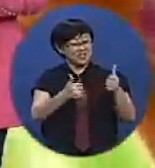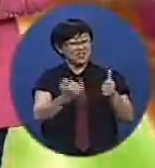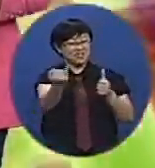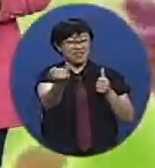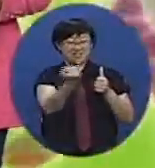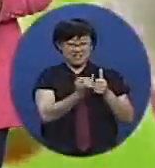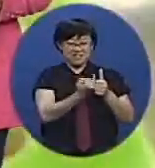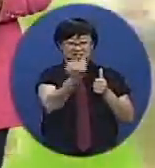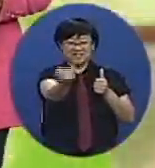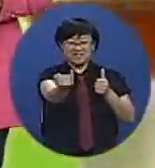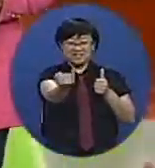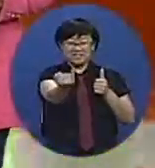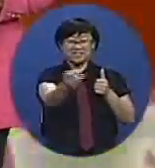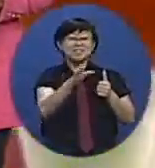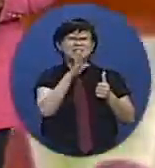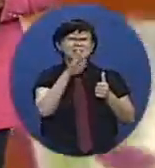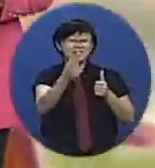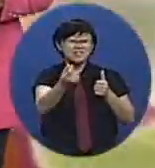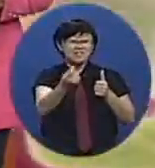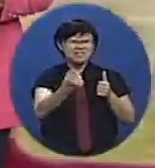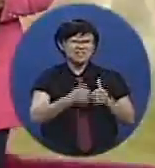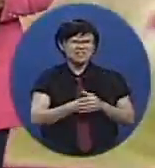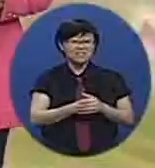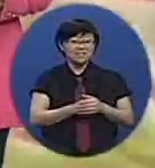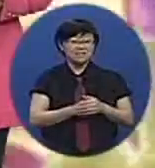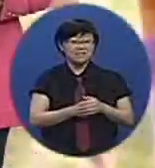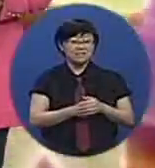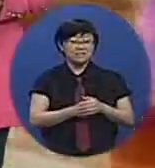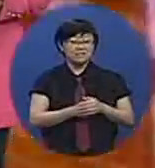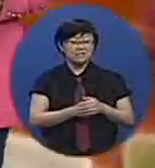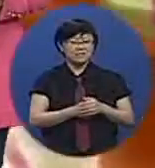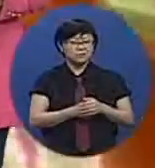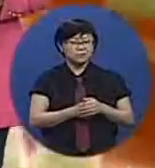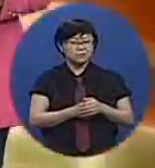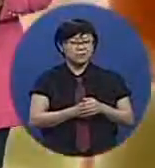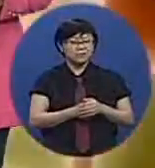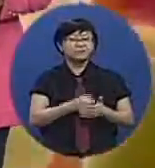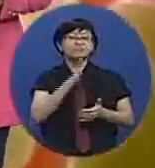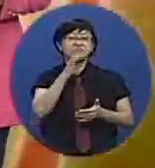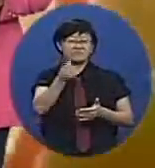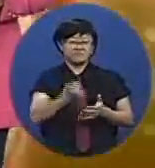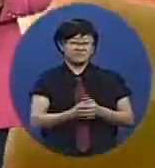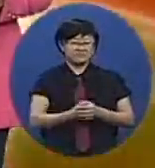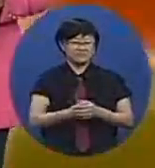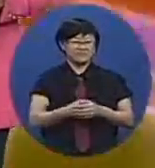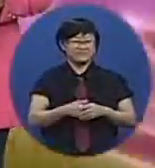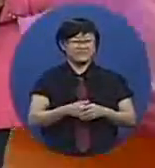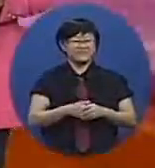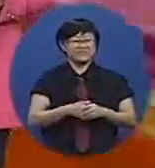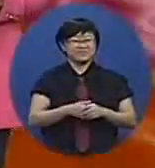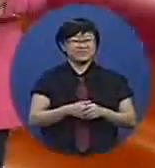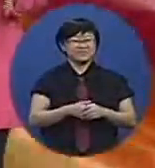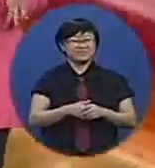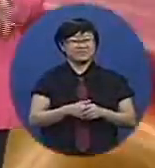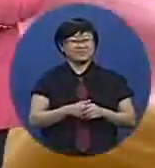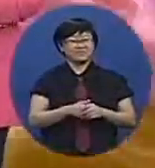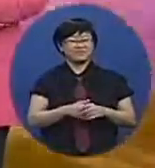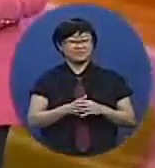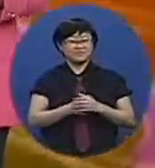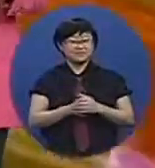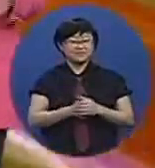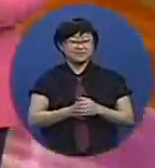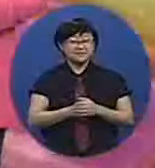가서 일주일 이렇게 왔다 갔다 하신다고요? 예. 네. 아유, 아유. 늘